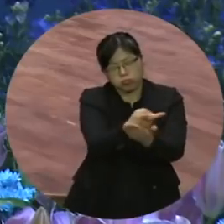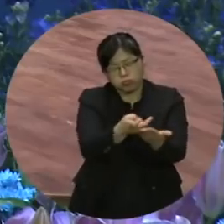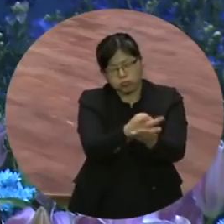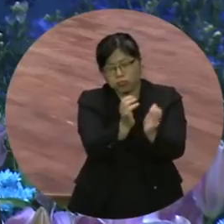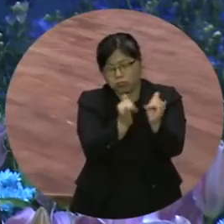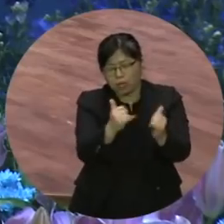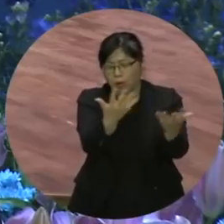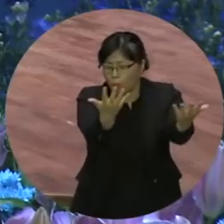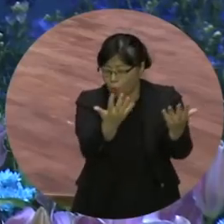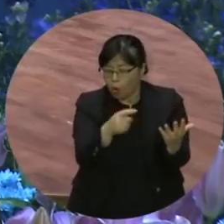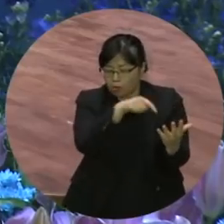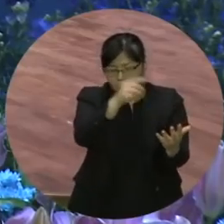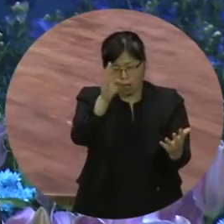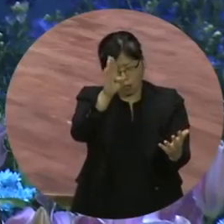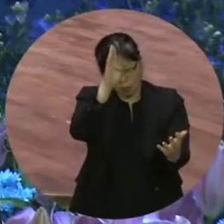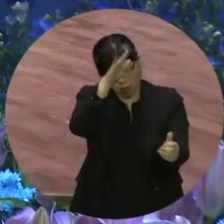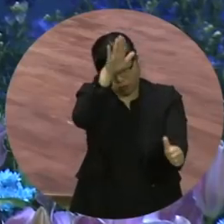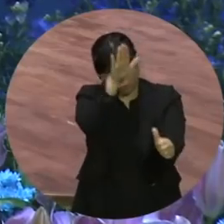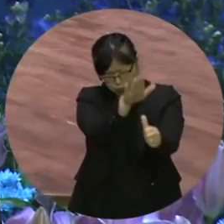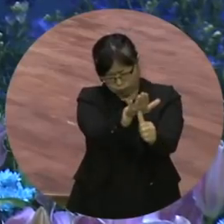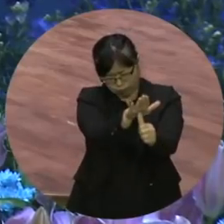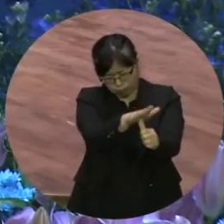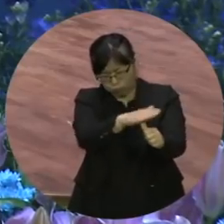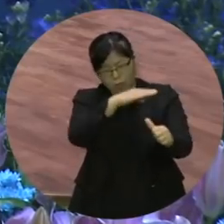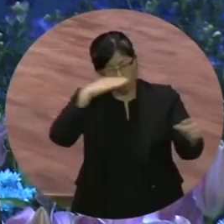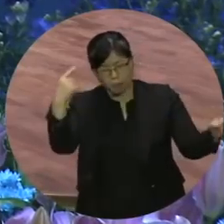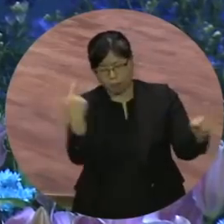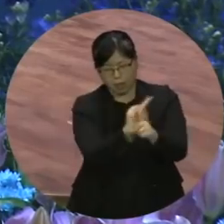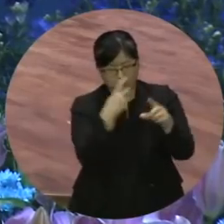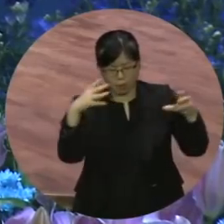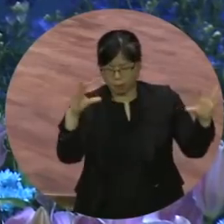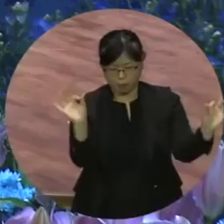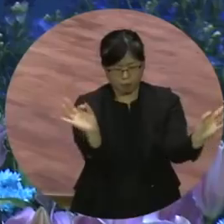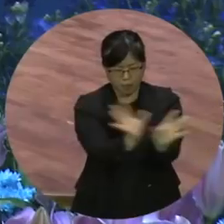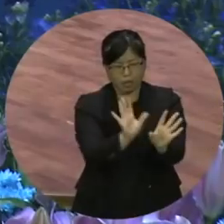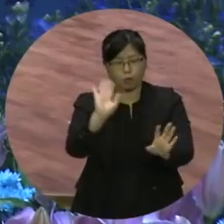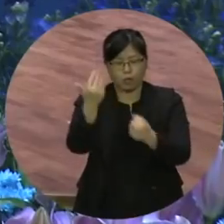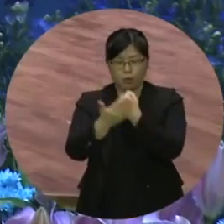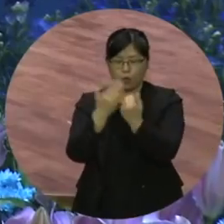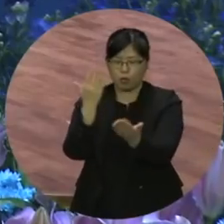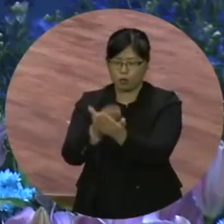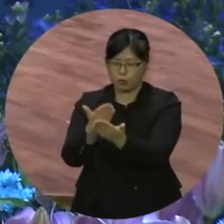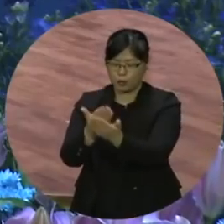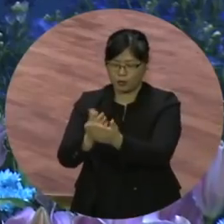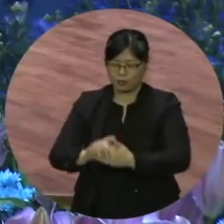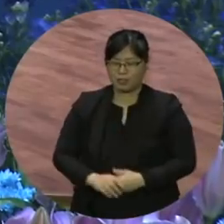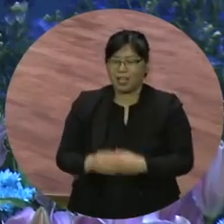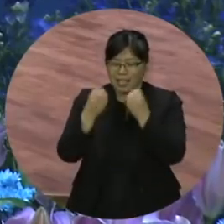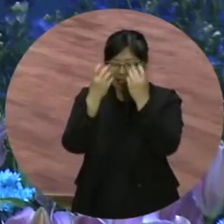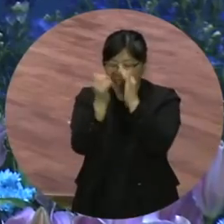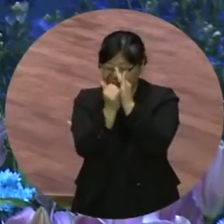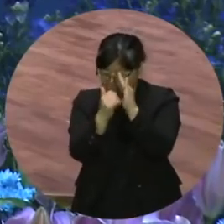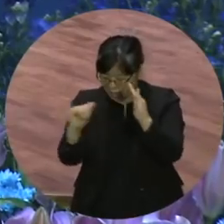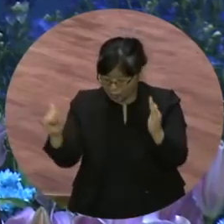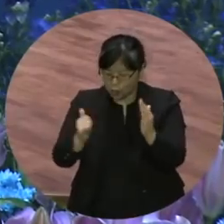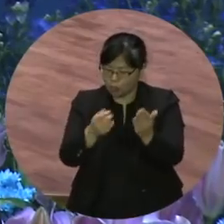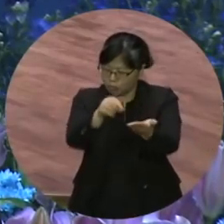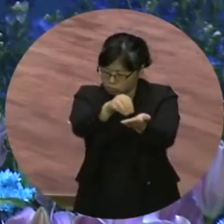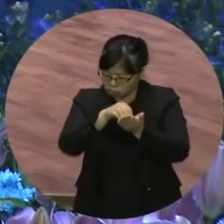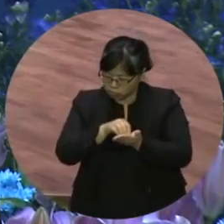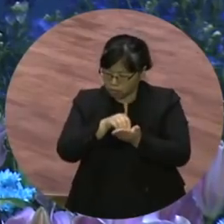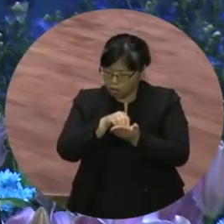부분을 주님이 이 시간 치료하여 주옵소서. 오늘 또 사가족 관심을 감사합니다. 김순옥 성도 외에